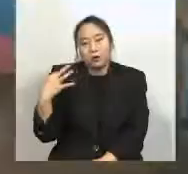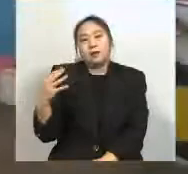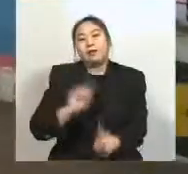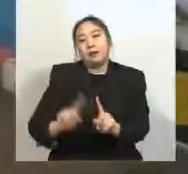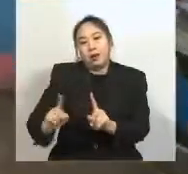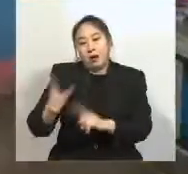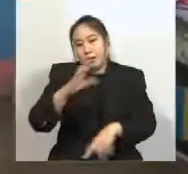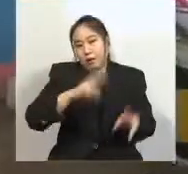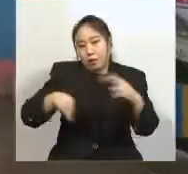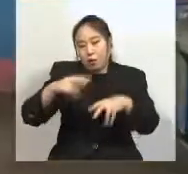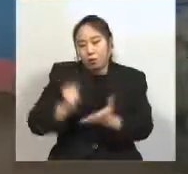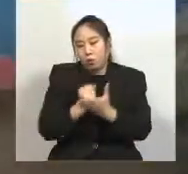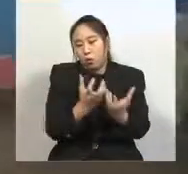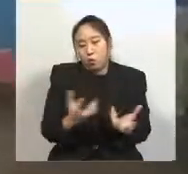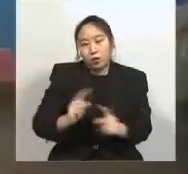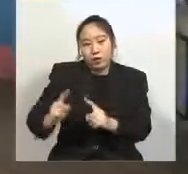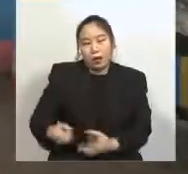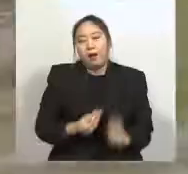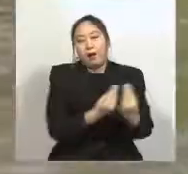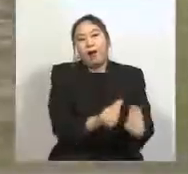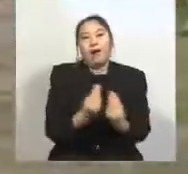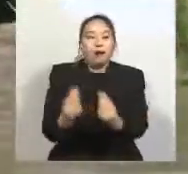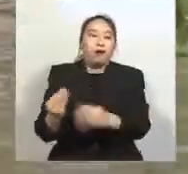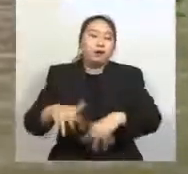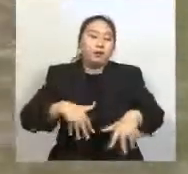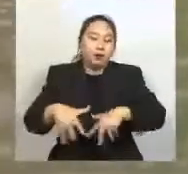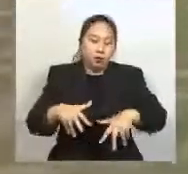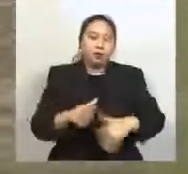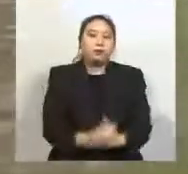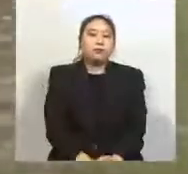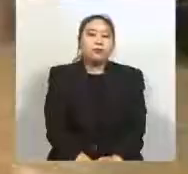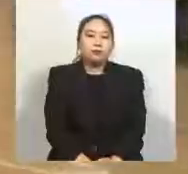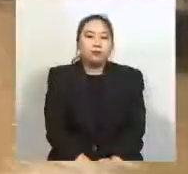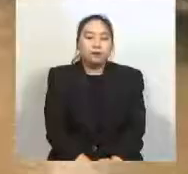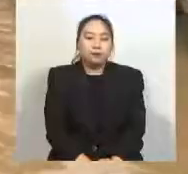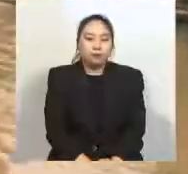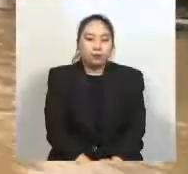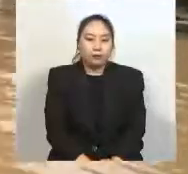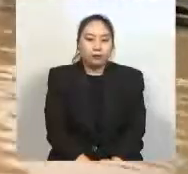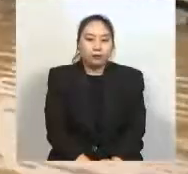ก็ร่วมกันนำเครื่องอุปโภคบริโภคไปแจกจ่ายให้กับประชาชนผู้ประสบภัยแล้วค่ะ